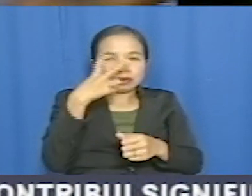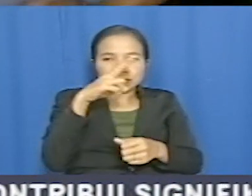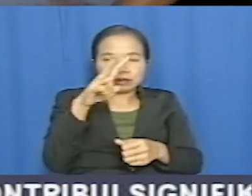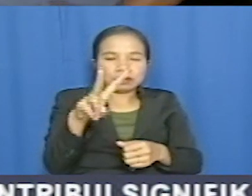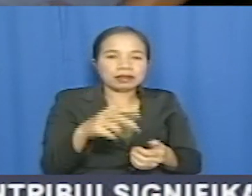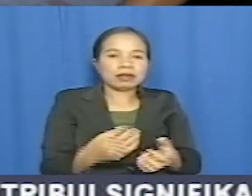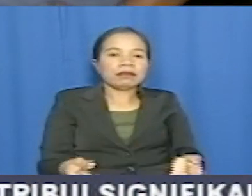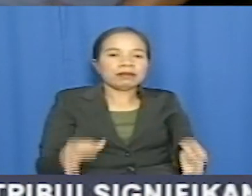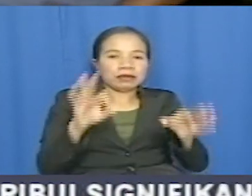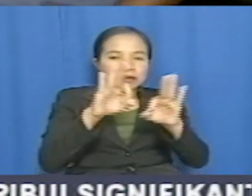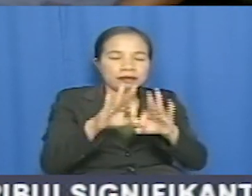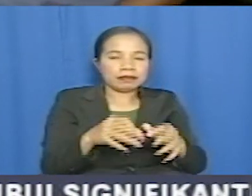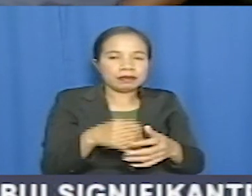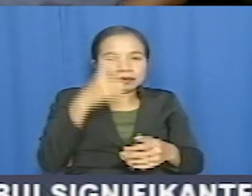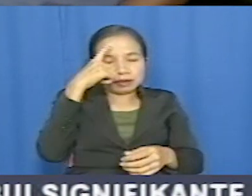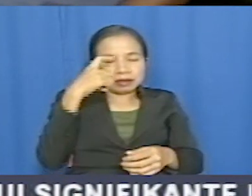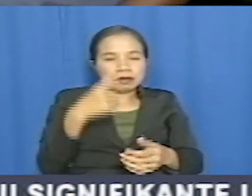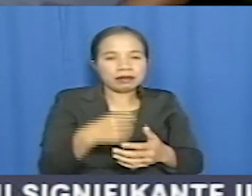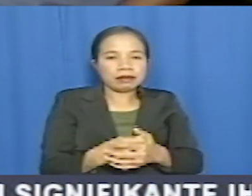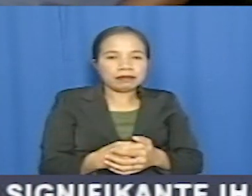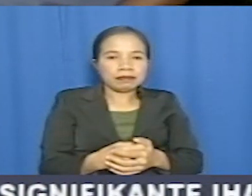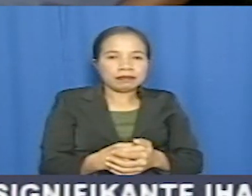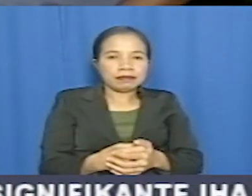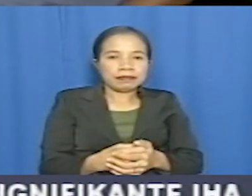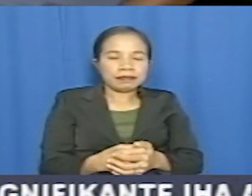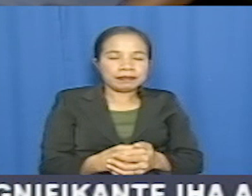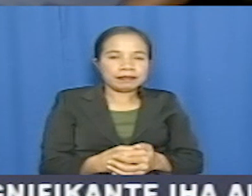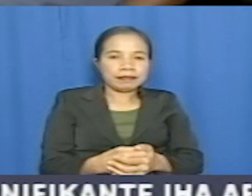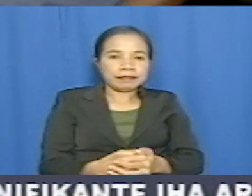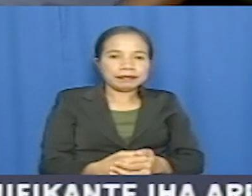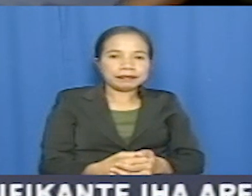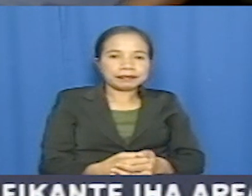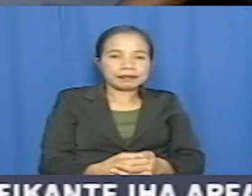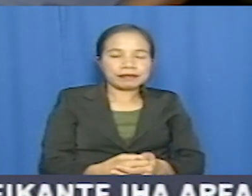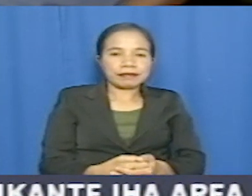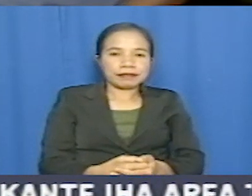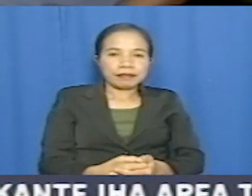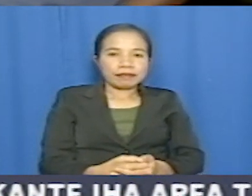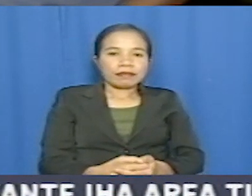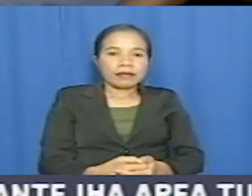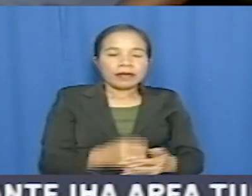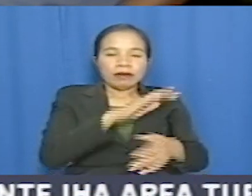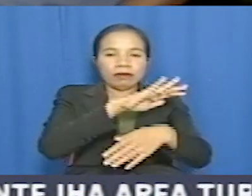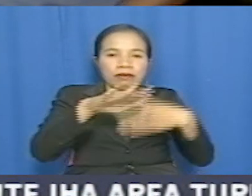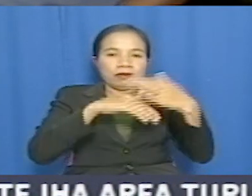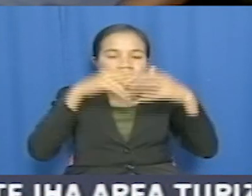importante kle sim tamba ita mori susi hun ho abutida ia Timor Laren